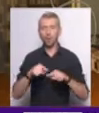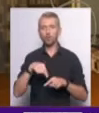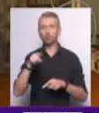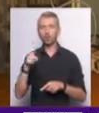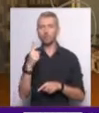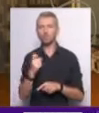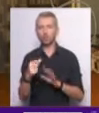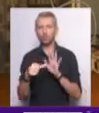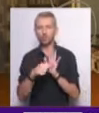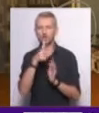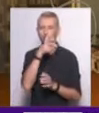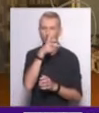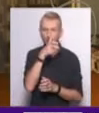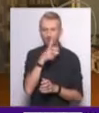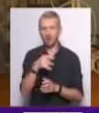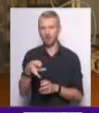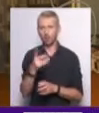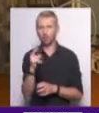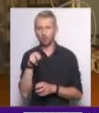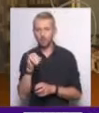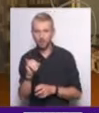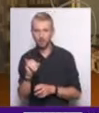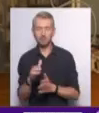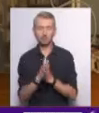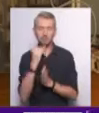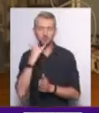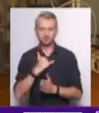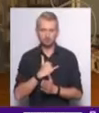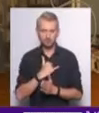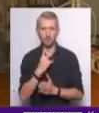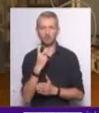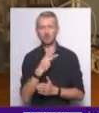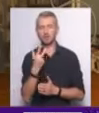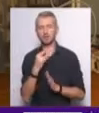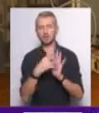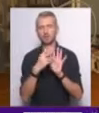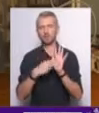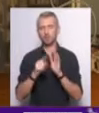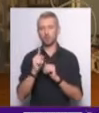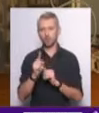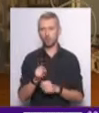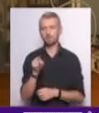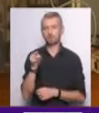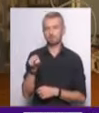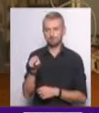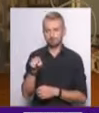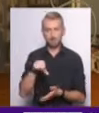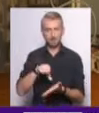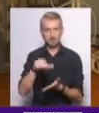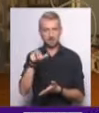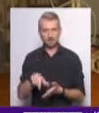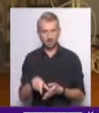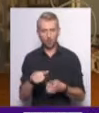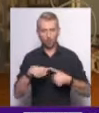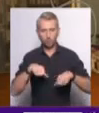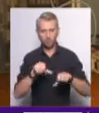це Шулявка, також район КПІ. Будь ласка, долучайтеся. 223-09-71. Також нагадаю, що пан Володимир є представником земельної